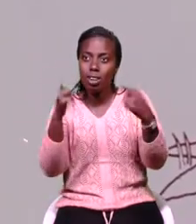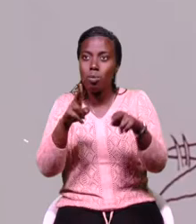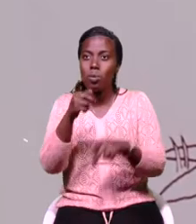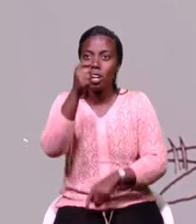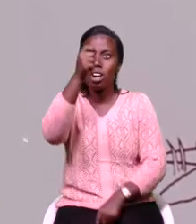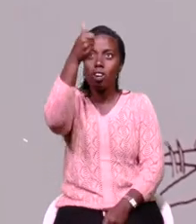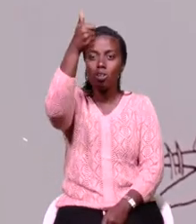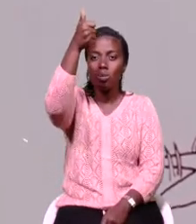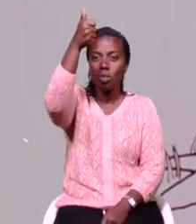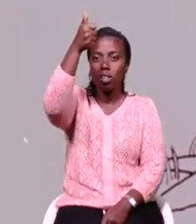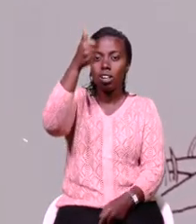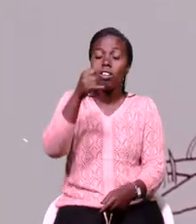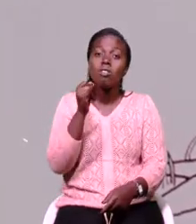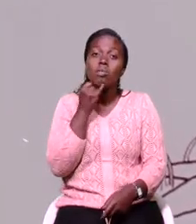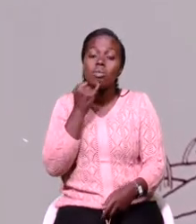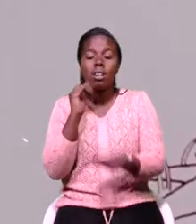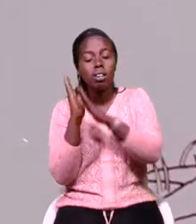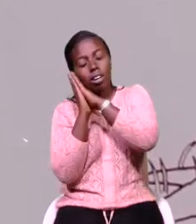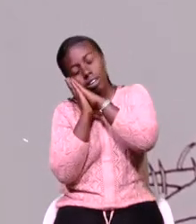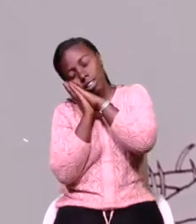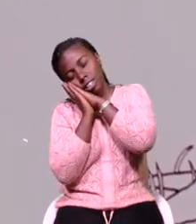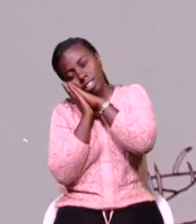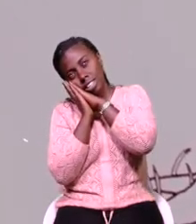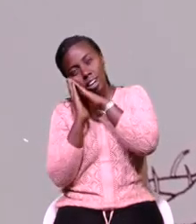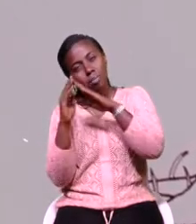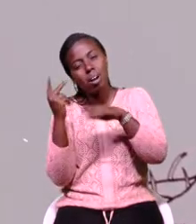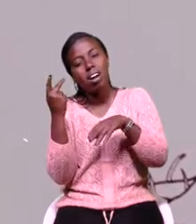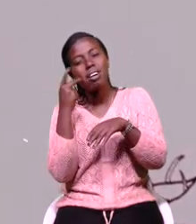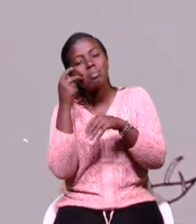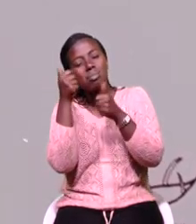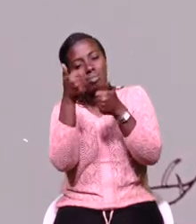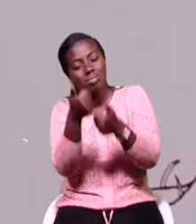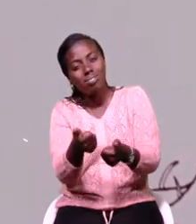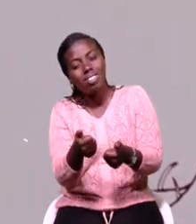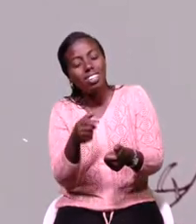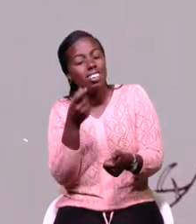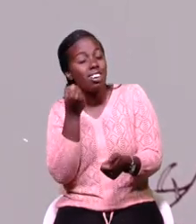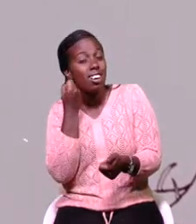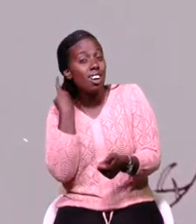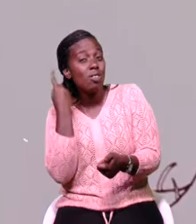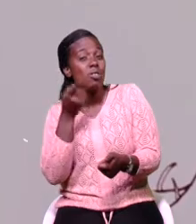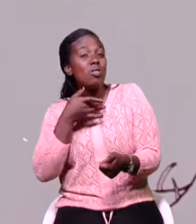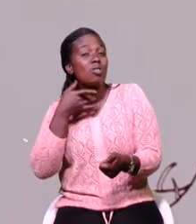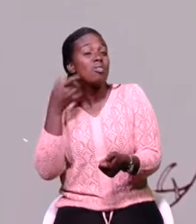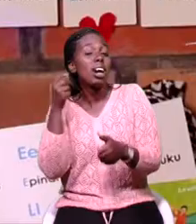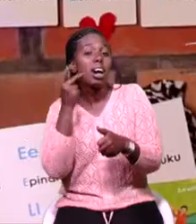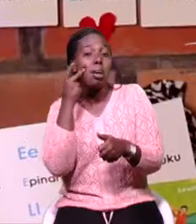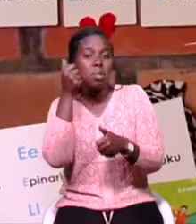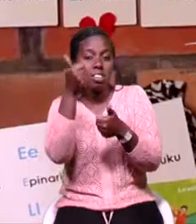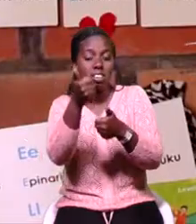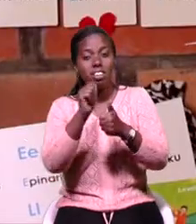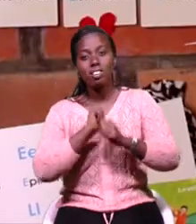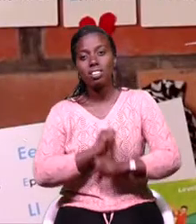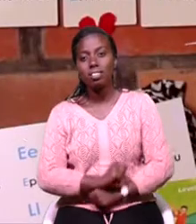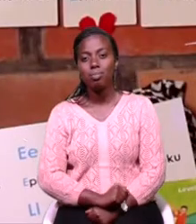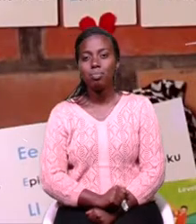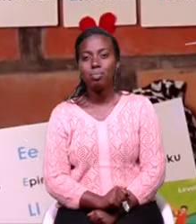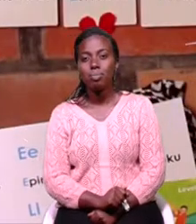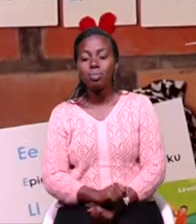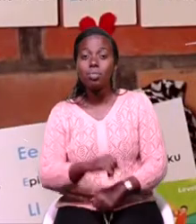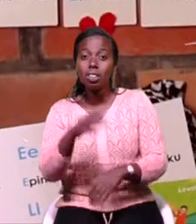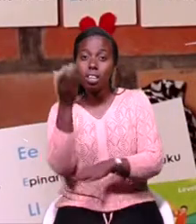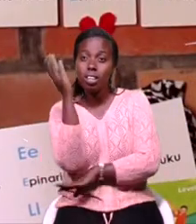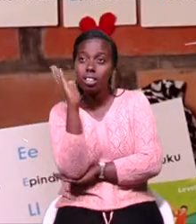umutaka. Umwana akaryama mu gicucu akagubwa neza, akumva ameze neza.